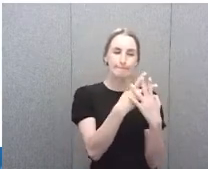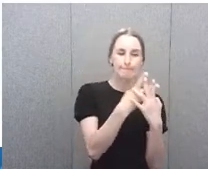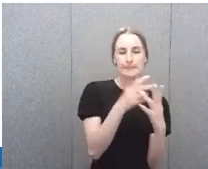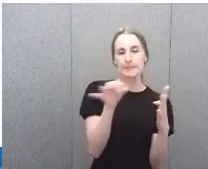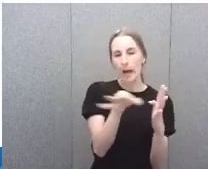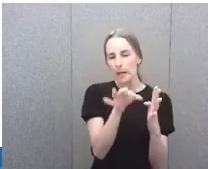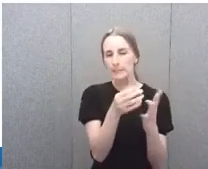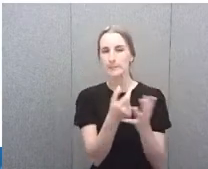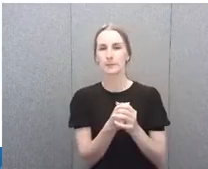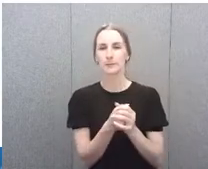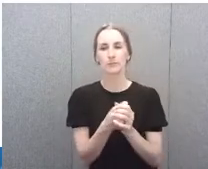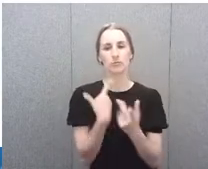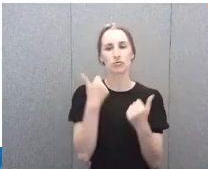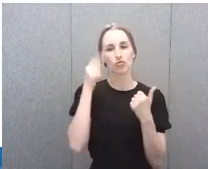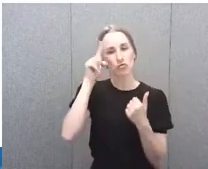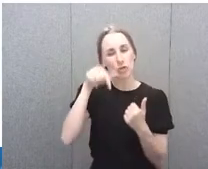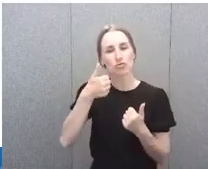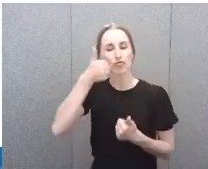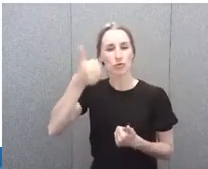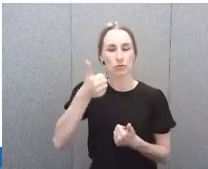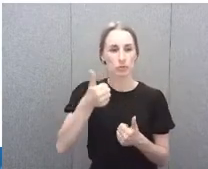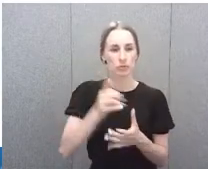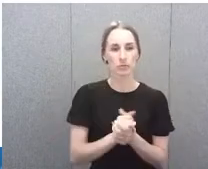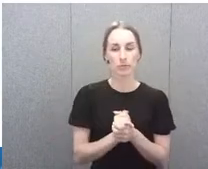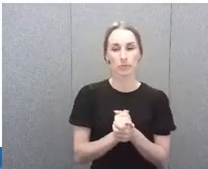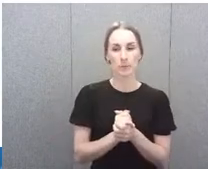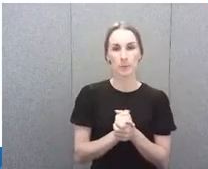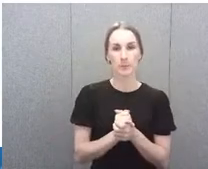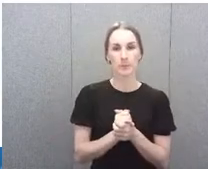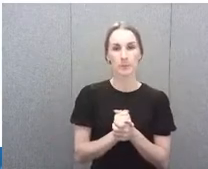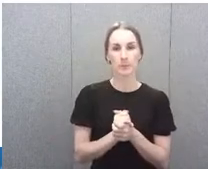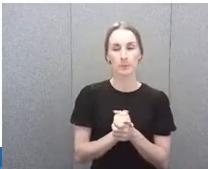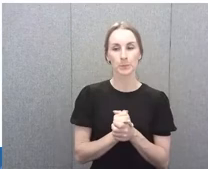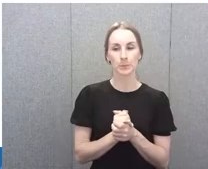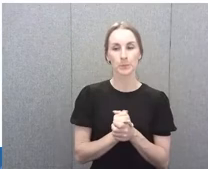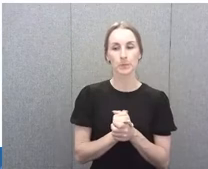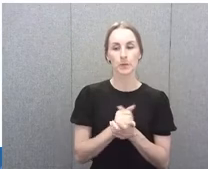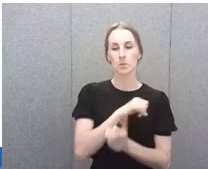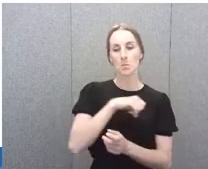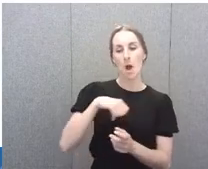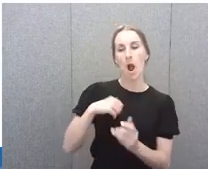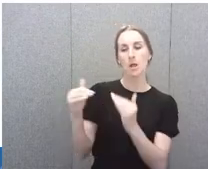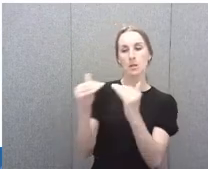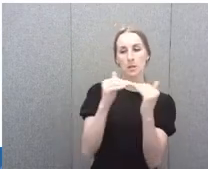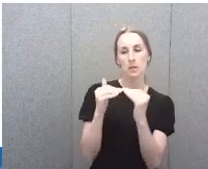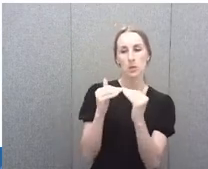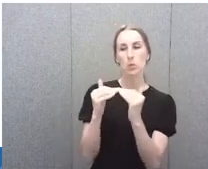в политическом смысле, в смысле политических угроз.